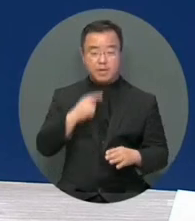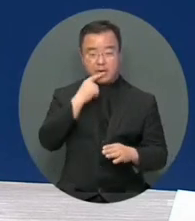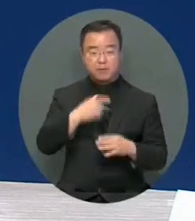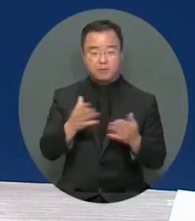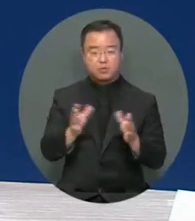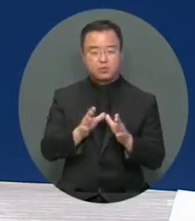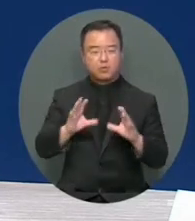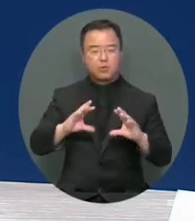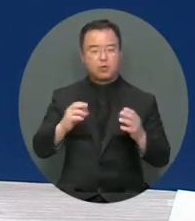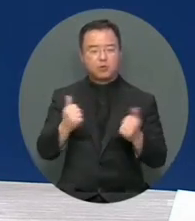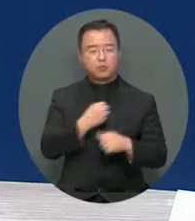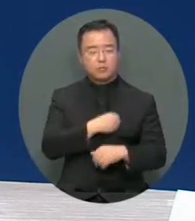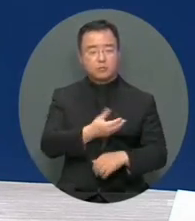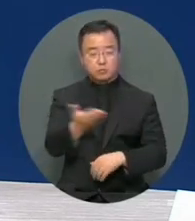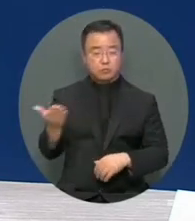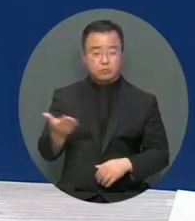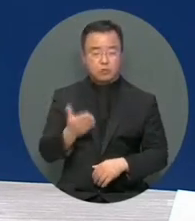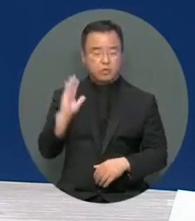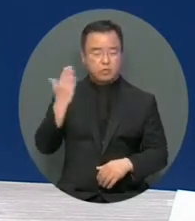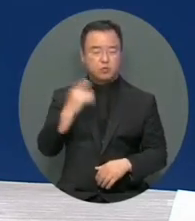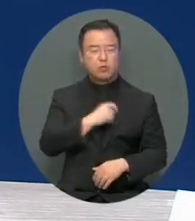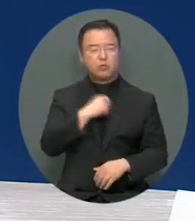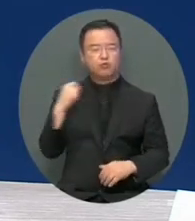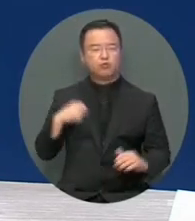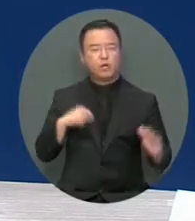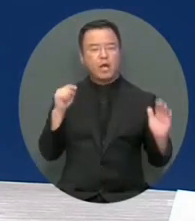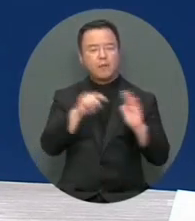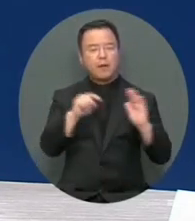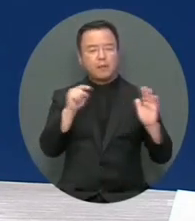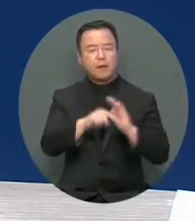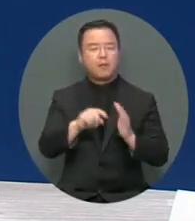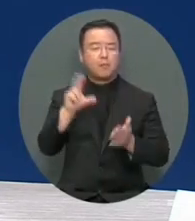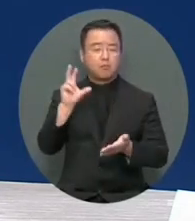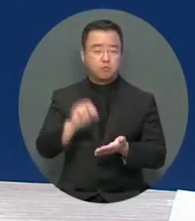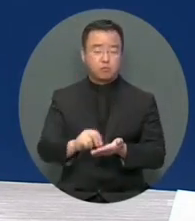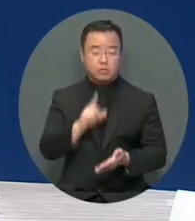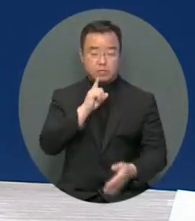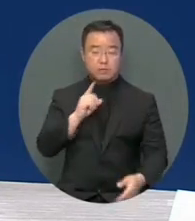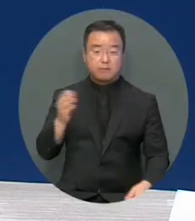의원들의 최근 방문으로 문제가 있긴 했습니다만은